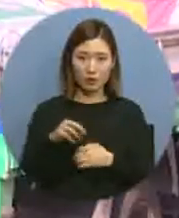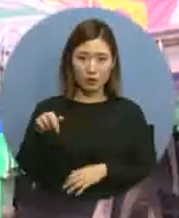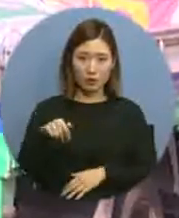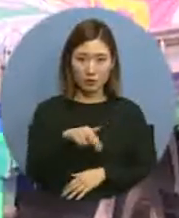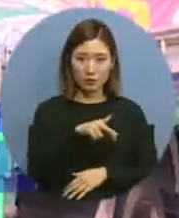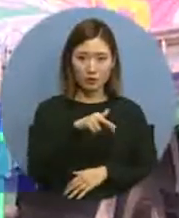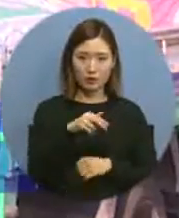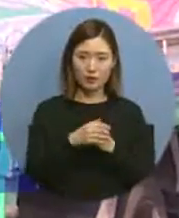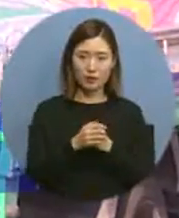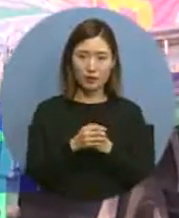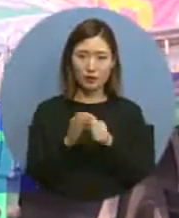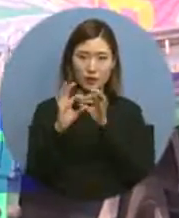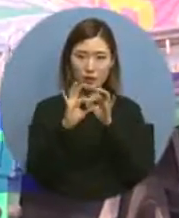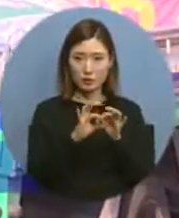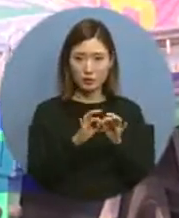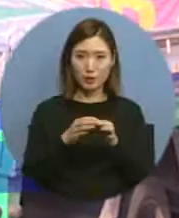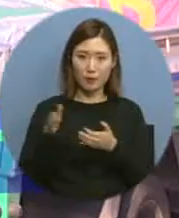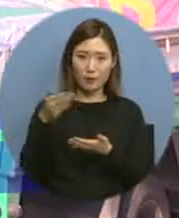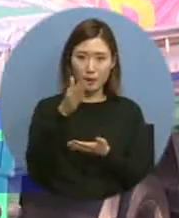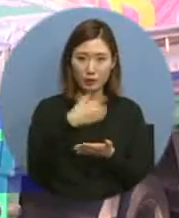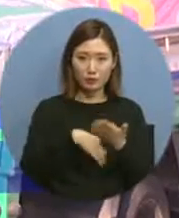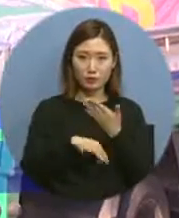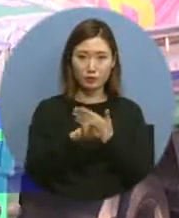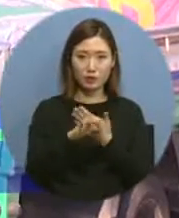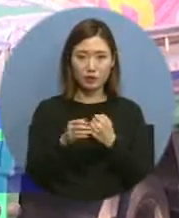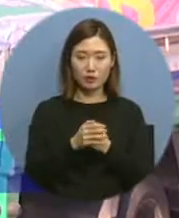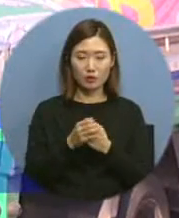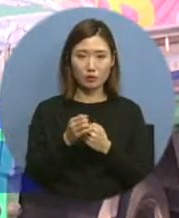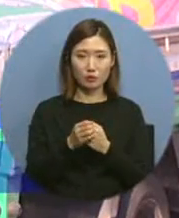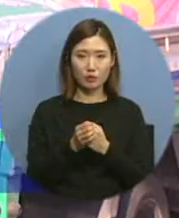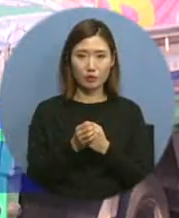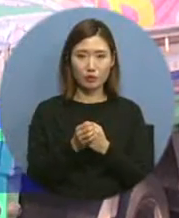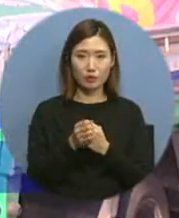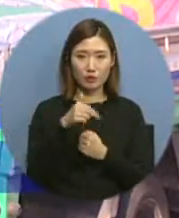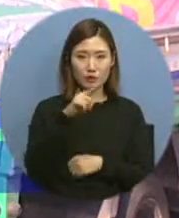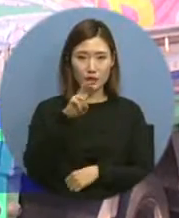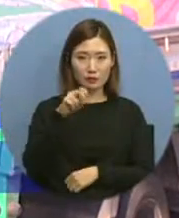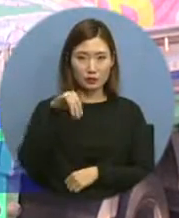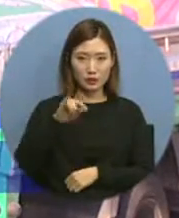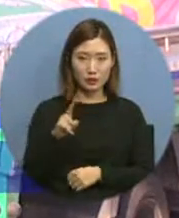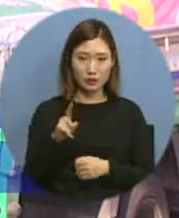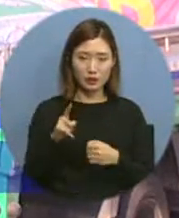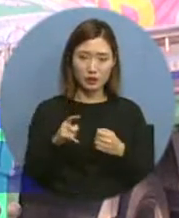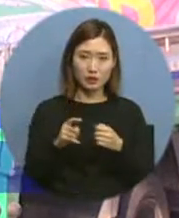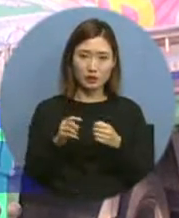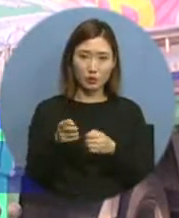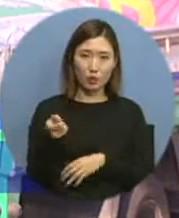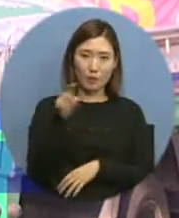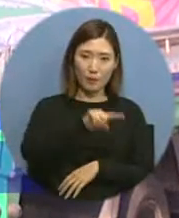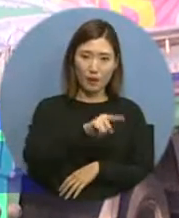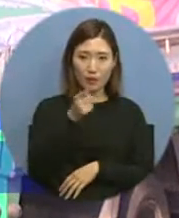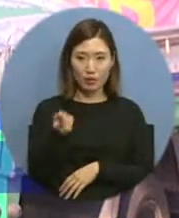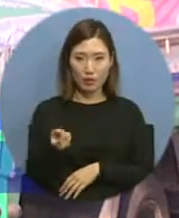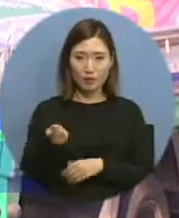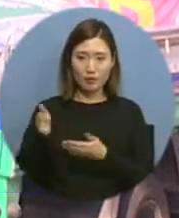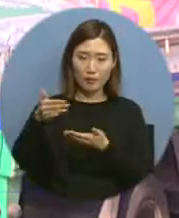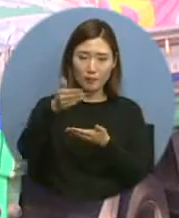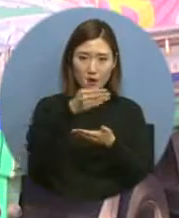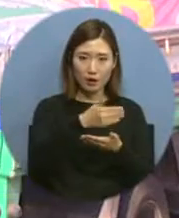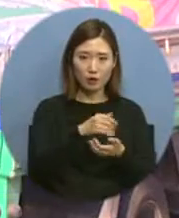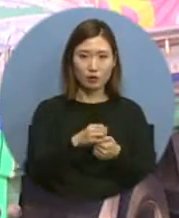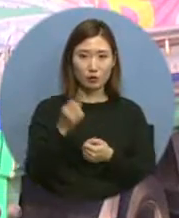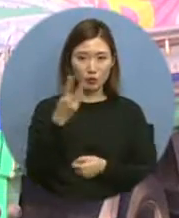뛰어서 뛰다 보면 그 장지동까지 가서 유턴을 해갖고 다시 이제 잠실역 쪽으로 반대편을 뛰다 보면